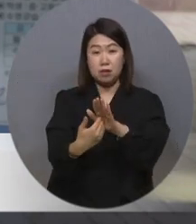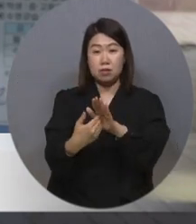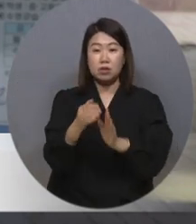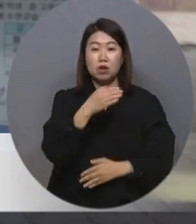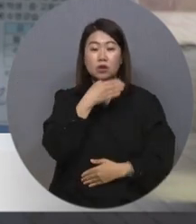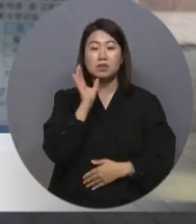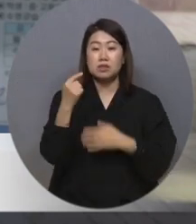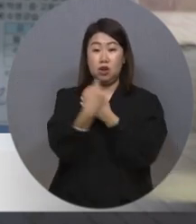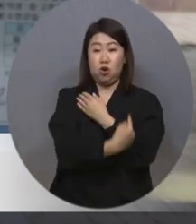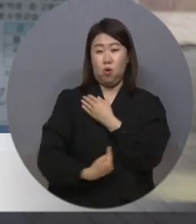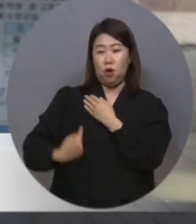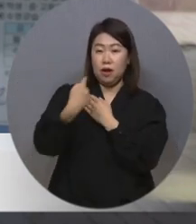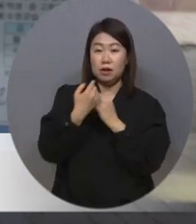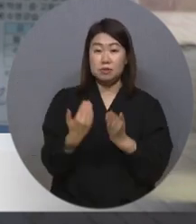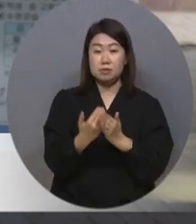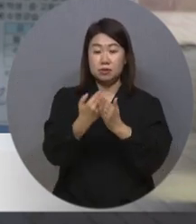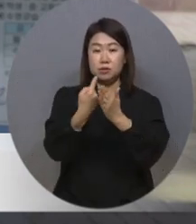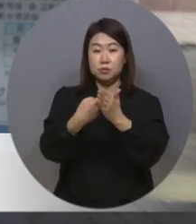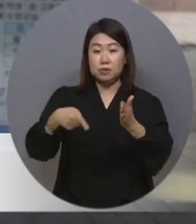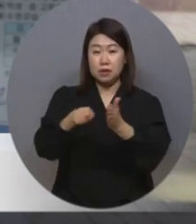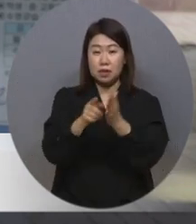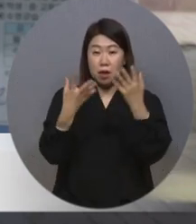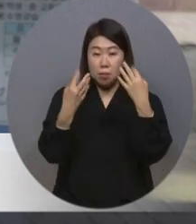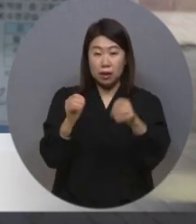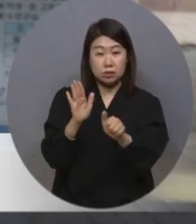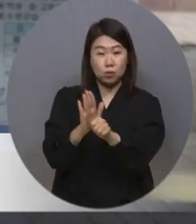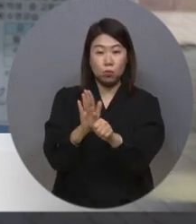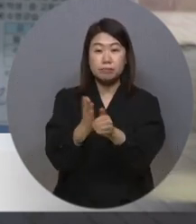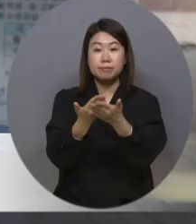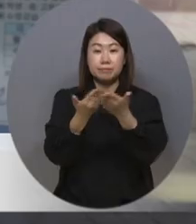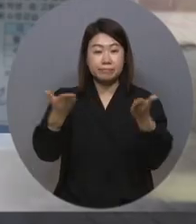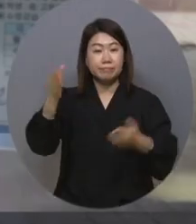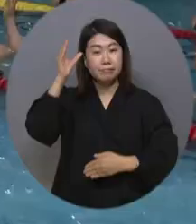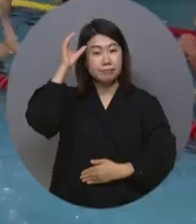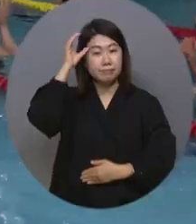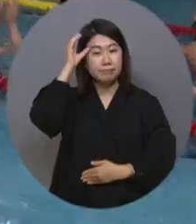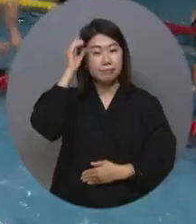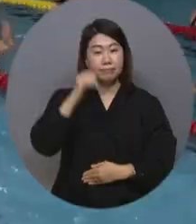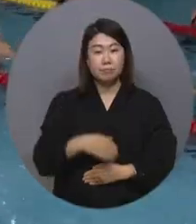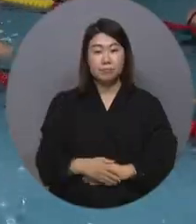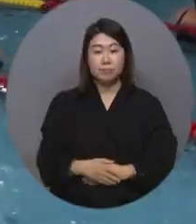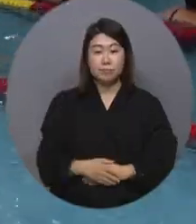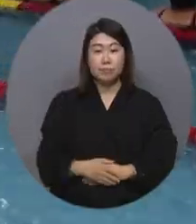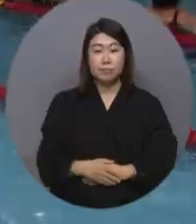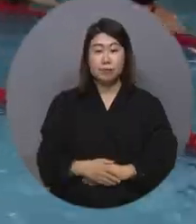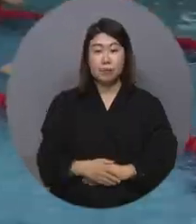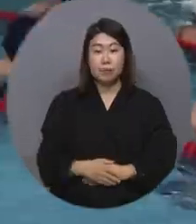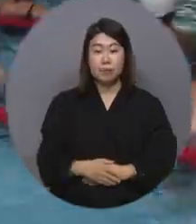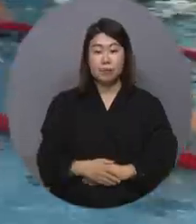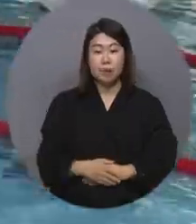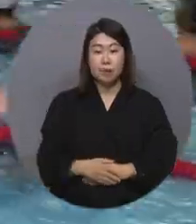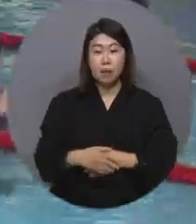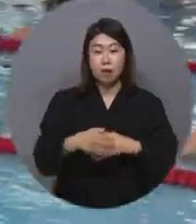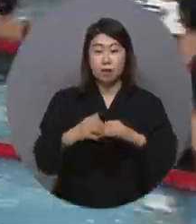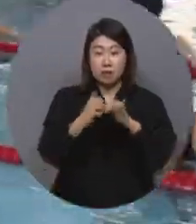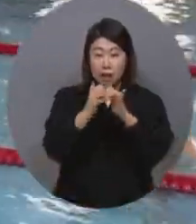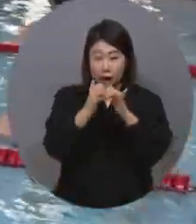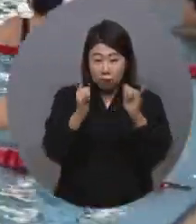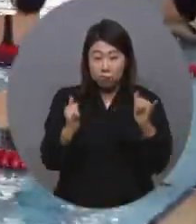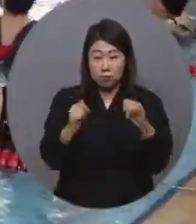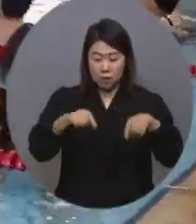건강증진에 많은 도움이 될 것으로 기대합니다 군 보건소는 올해 운동교실 대상